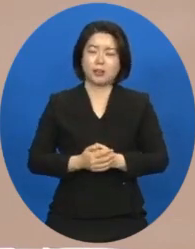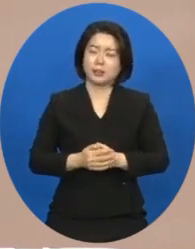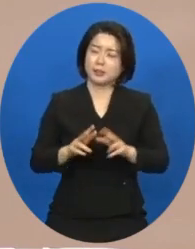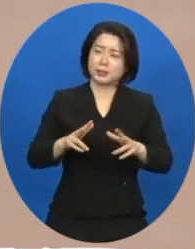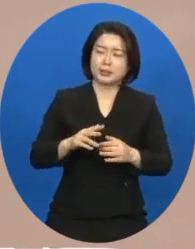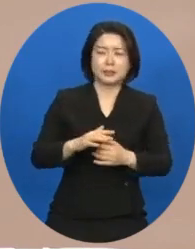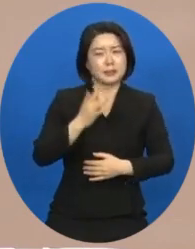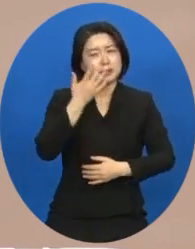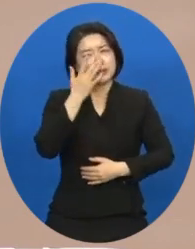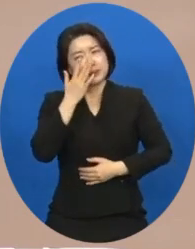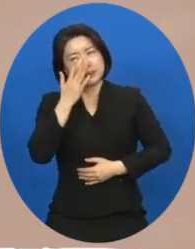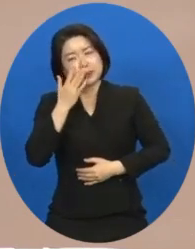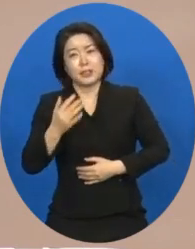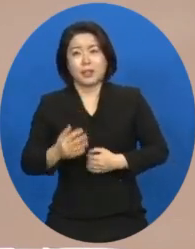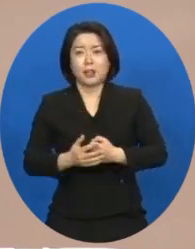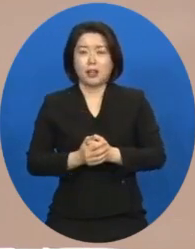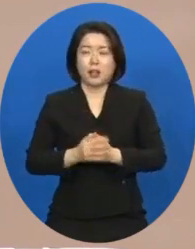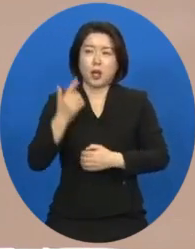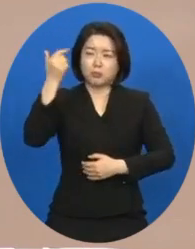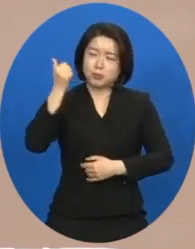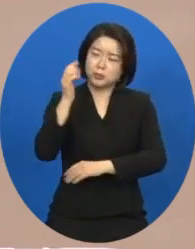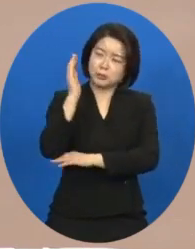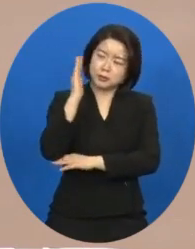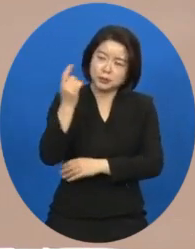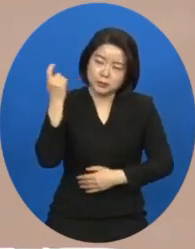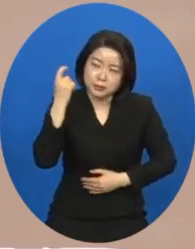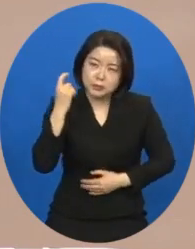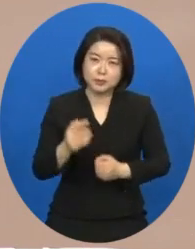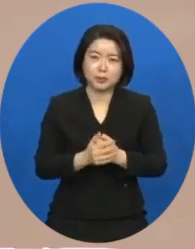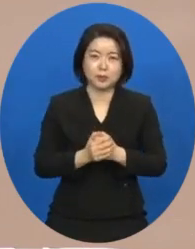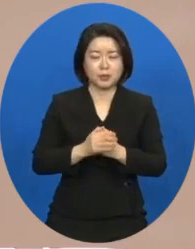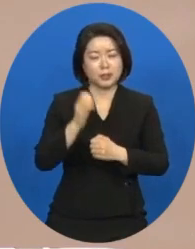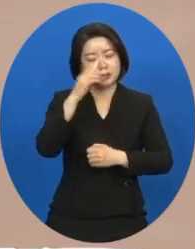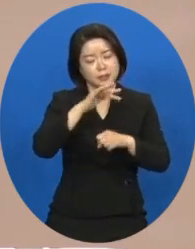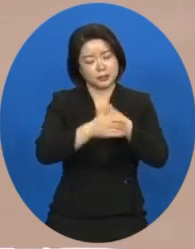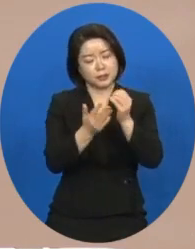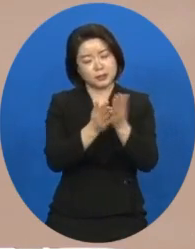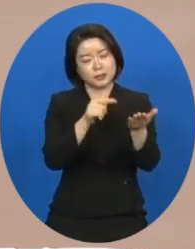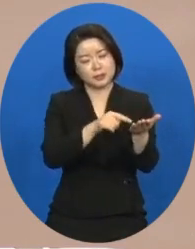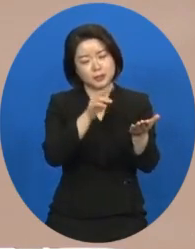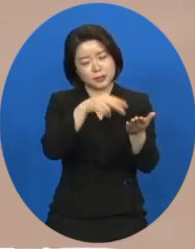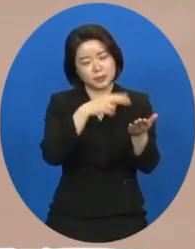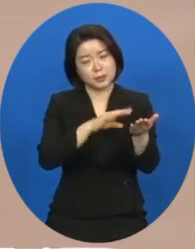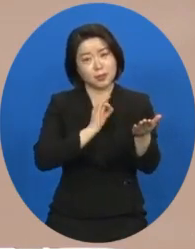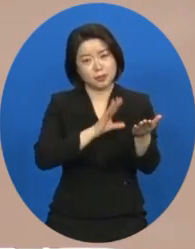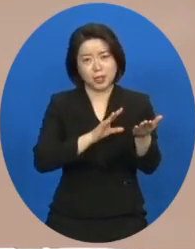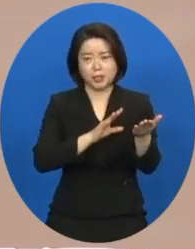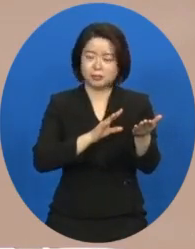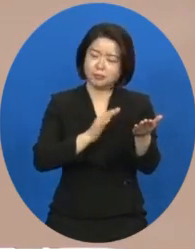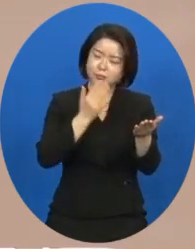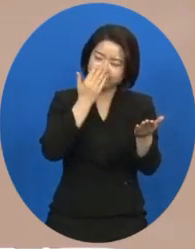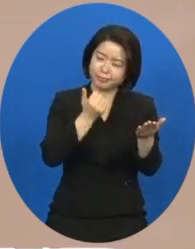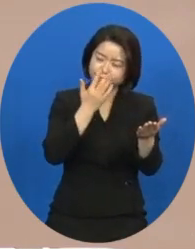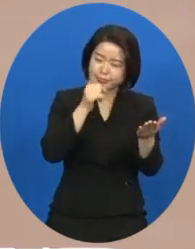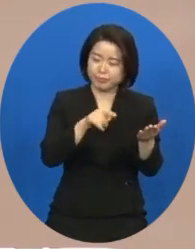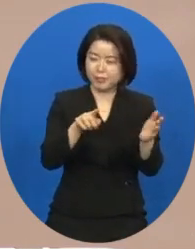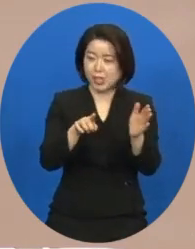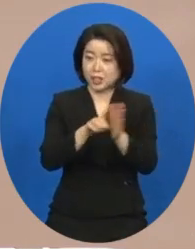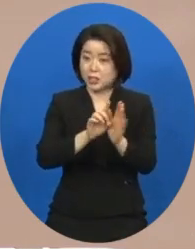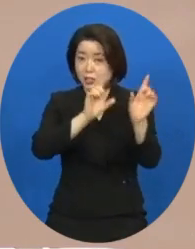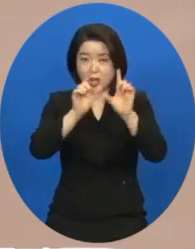너무 애매해. 목사님 설교나 듣고 그냥 성경책이나 읽고 이렇게 신앙생활 하지